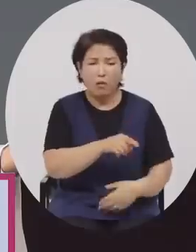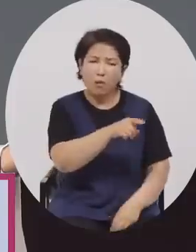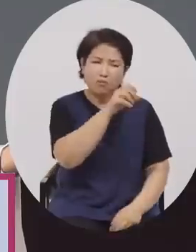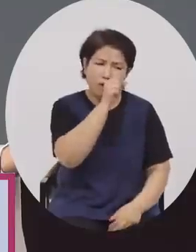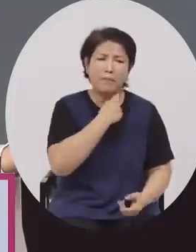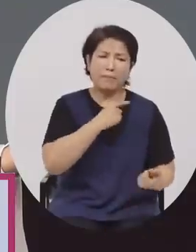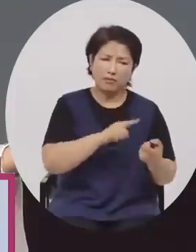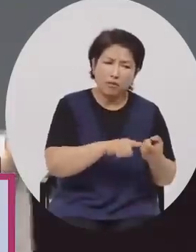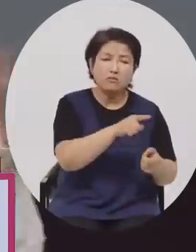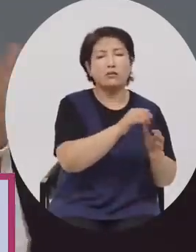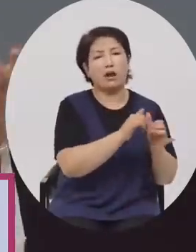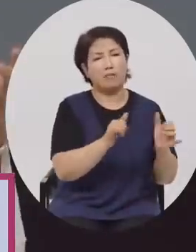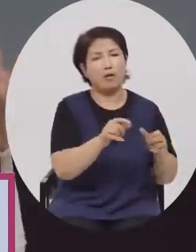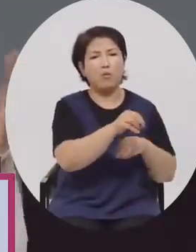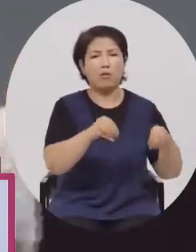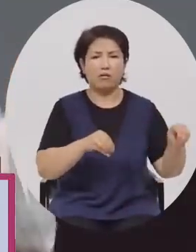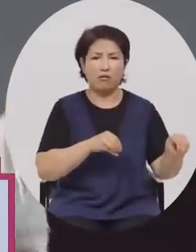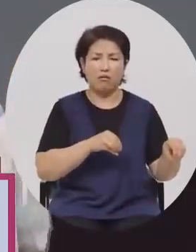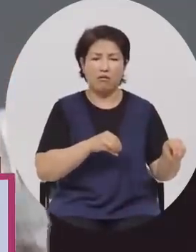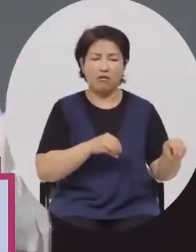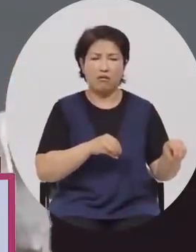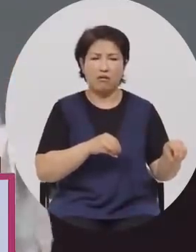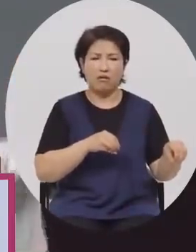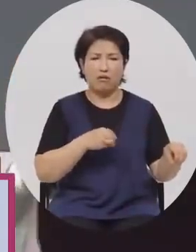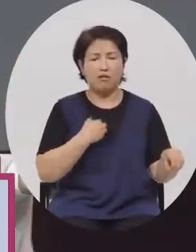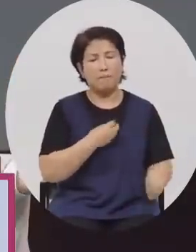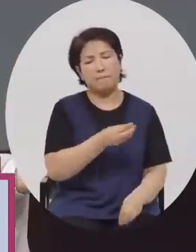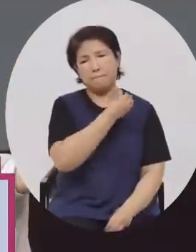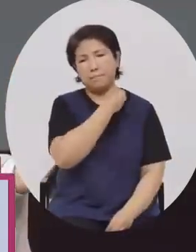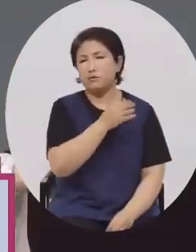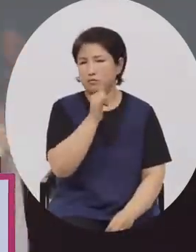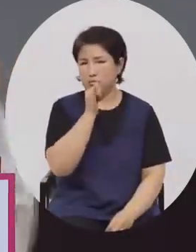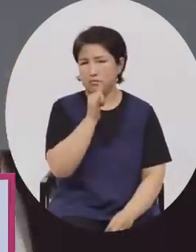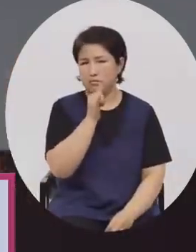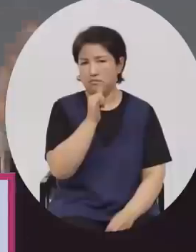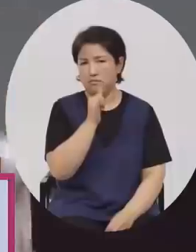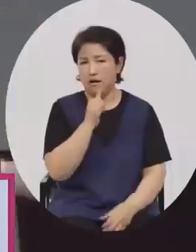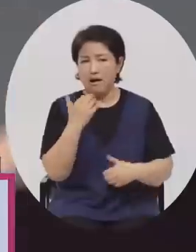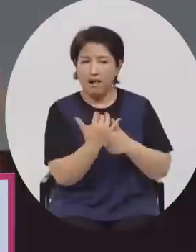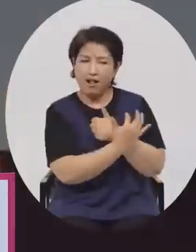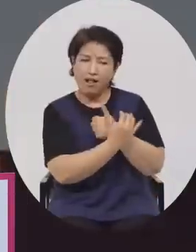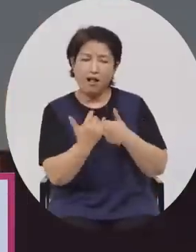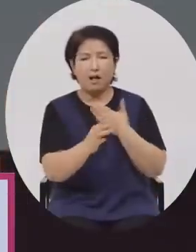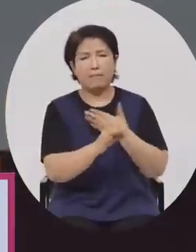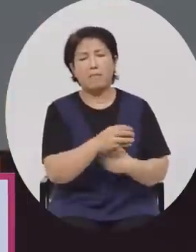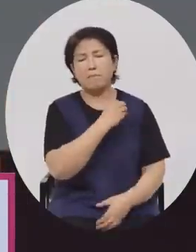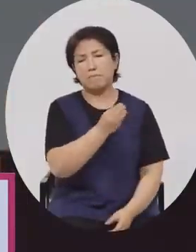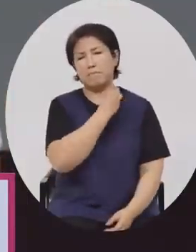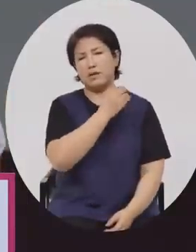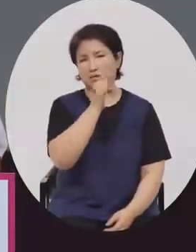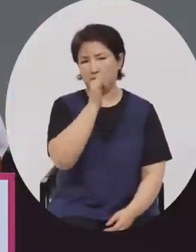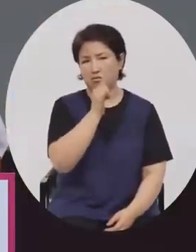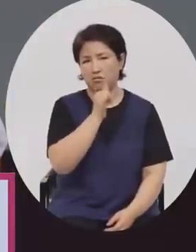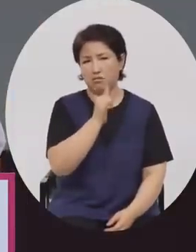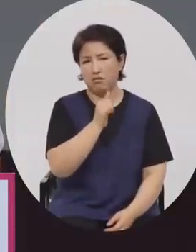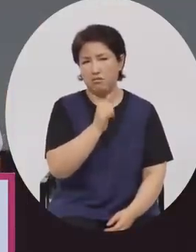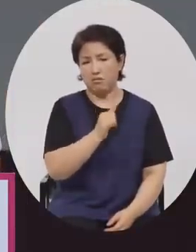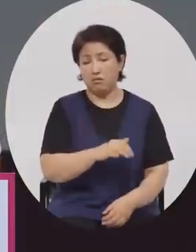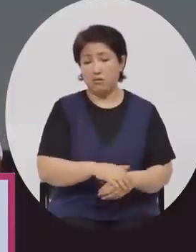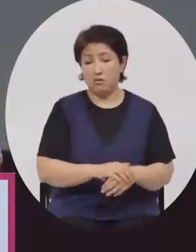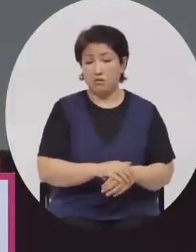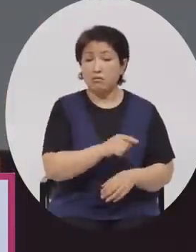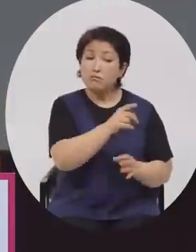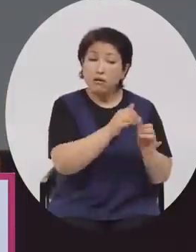끼쳐. 나한테 살랑살랑 잘하는 사람이 꼭 피해를 끼칩니다. 그 잘하는 인간이 와서 아이고 가정 행패하는데 돈